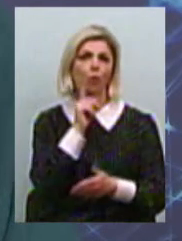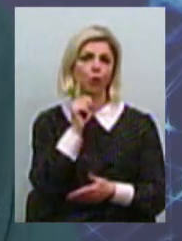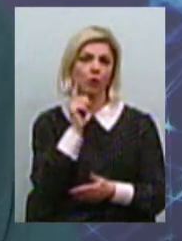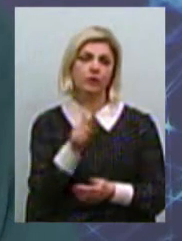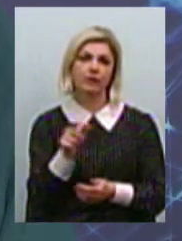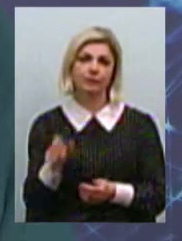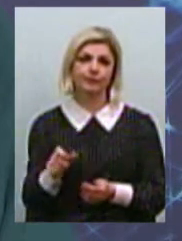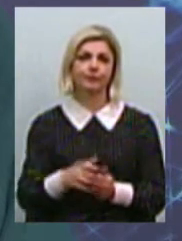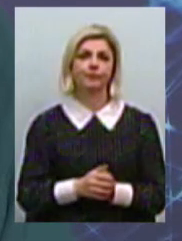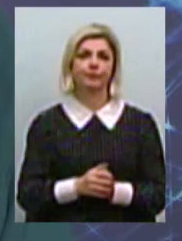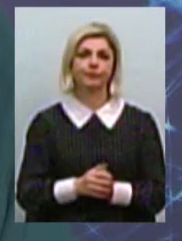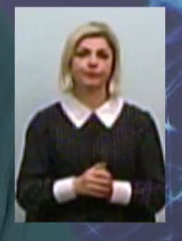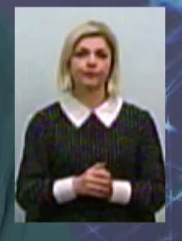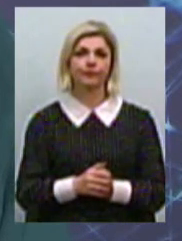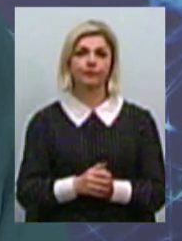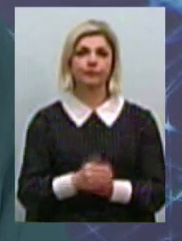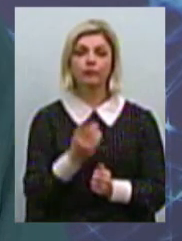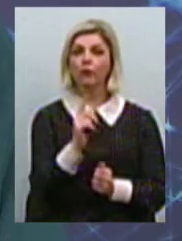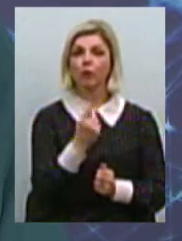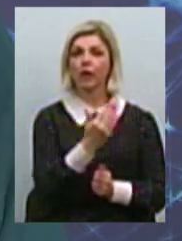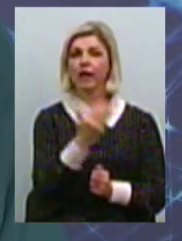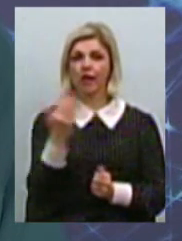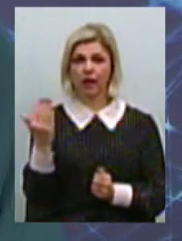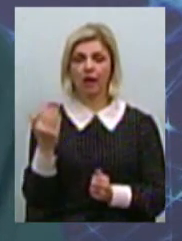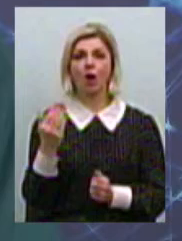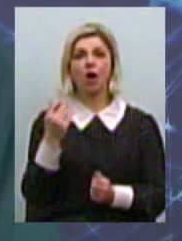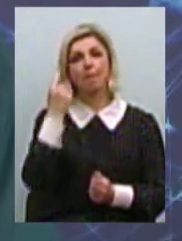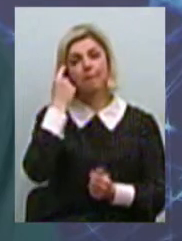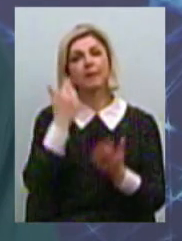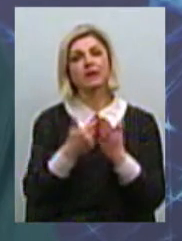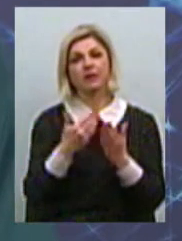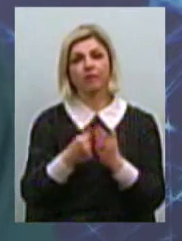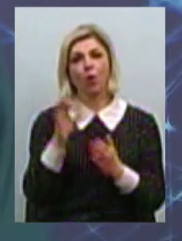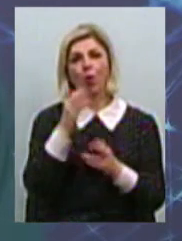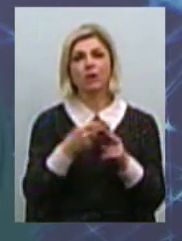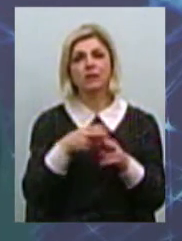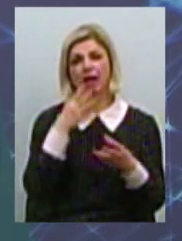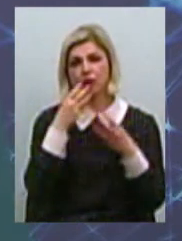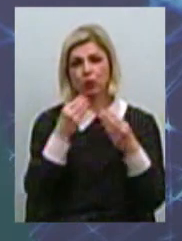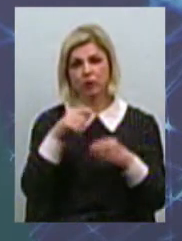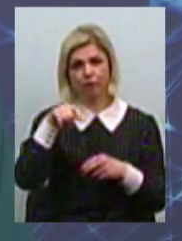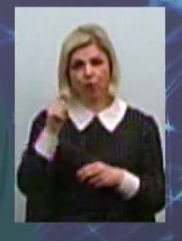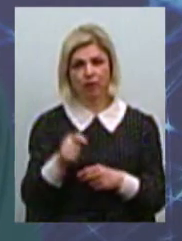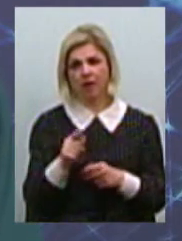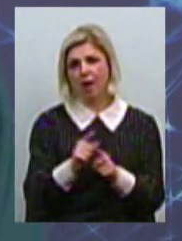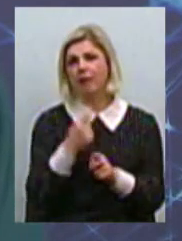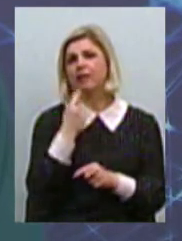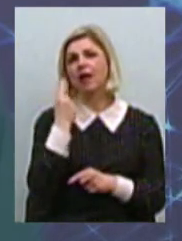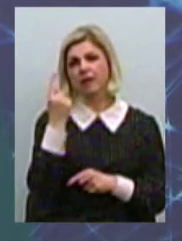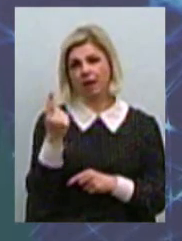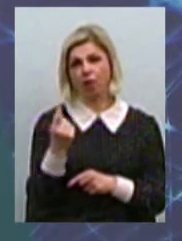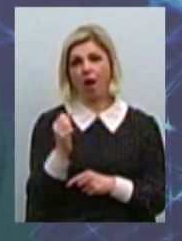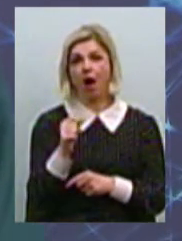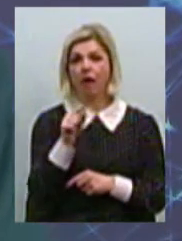Тому що їх уявлення про цю гібридну війну, яка йде десь далеко, здавалось би, да? А ти